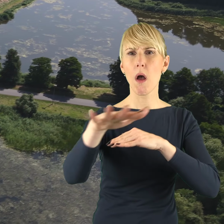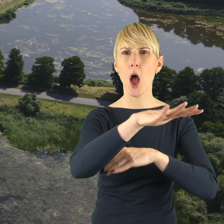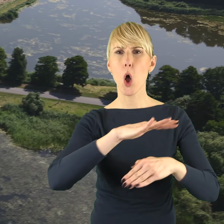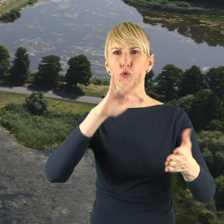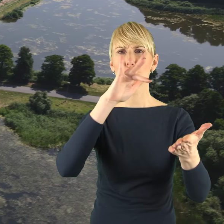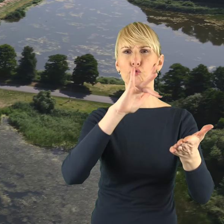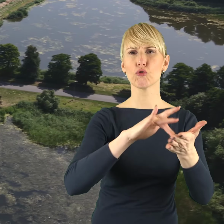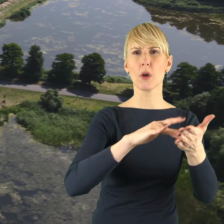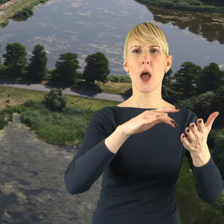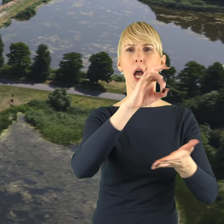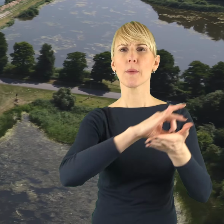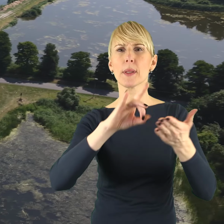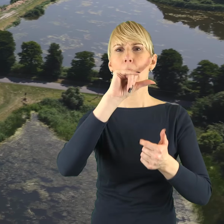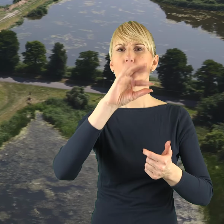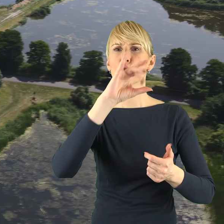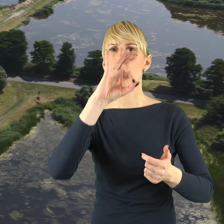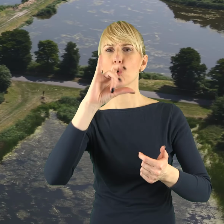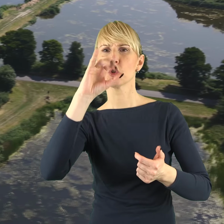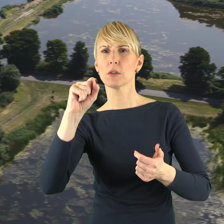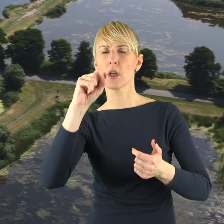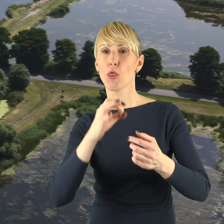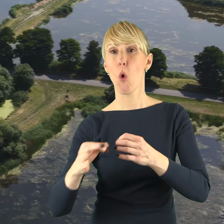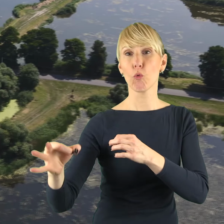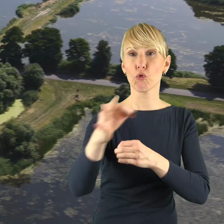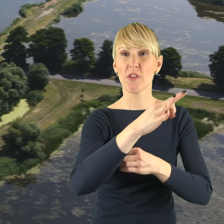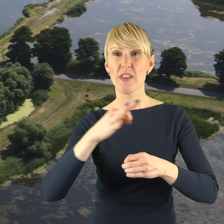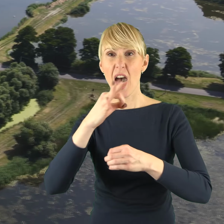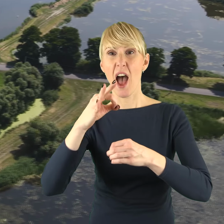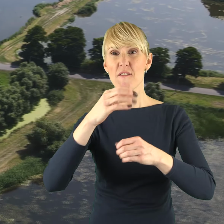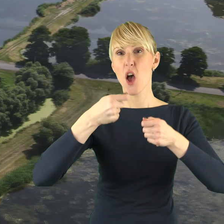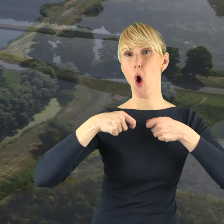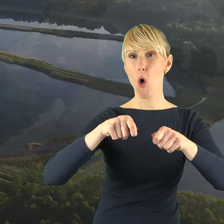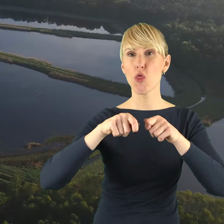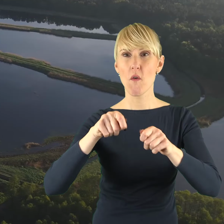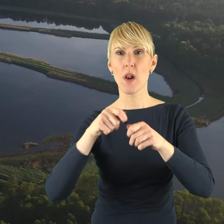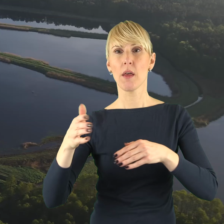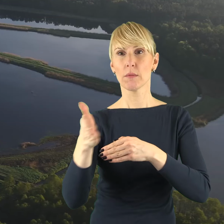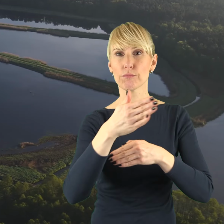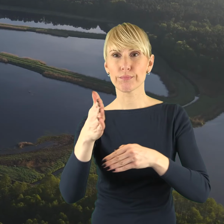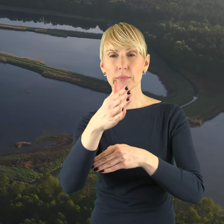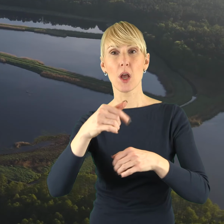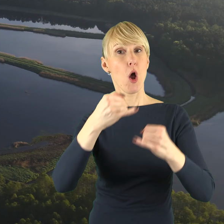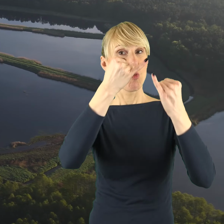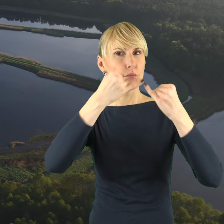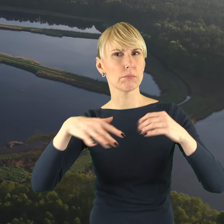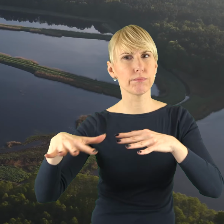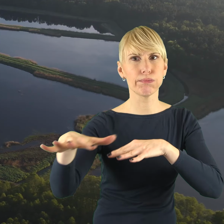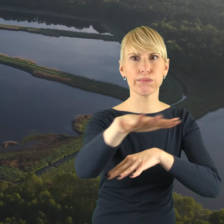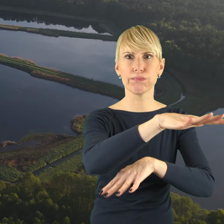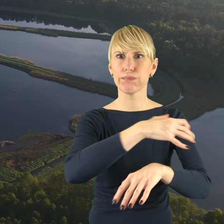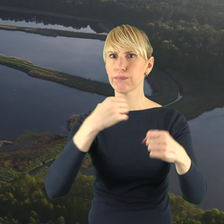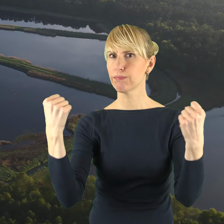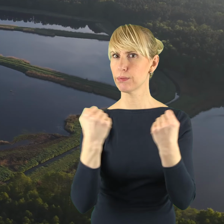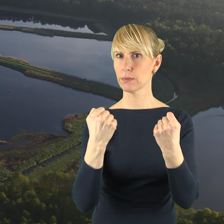Krajobraz gminy Przygodzice urozmaicają liczne stawy hodowlane, rozciągające się na setkach hektarów tego